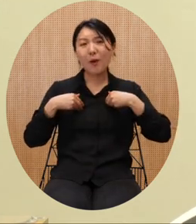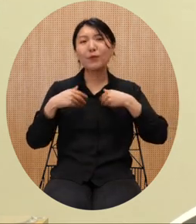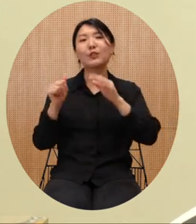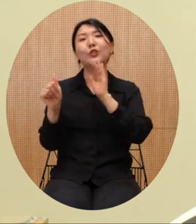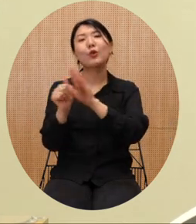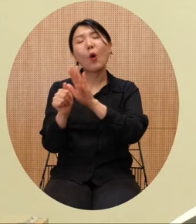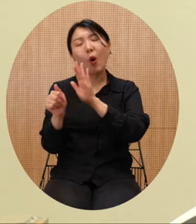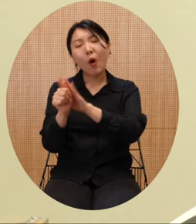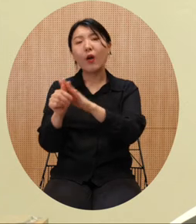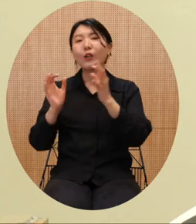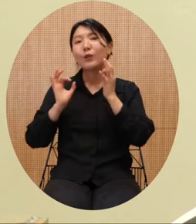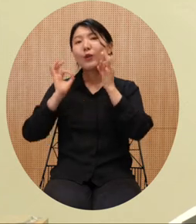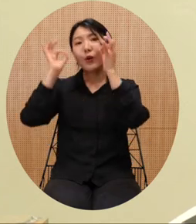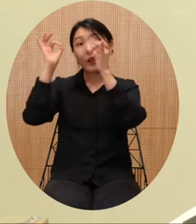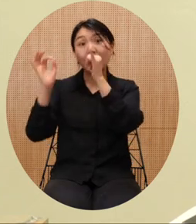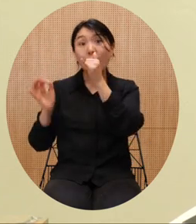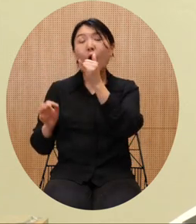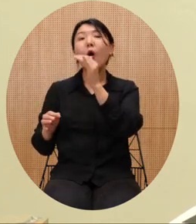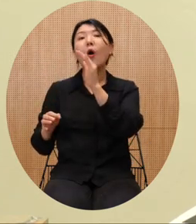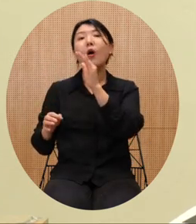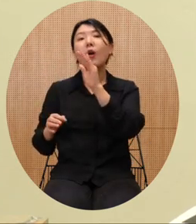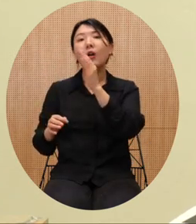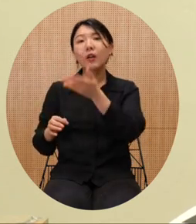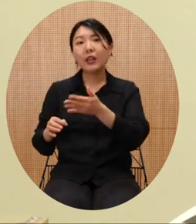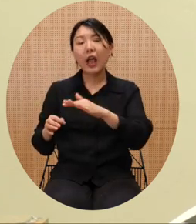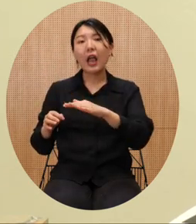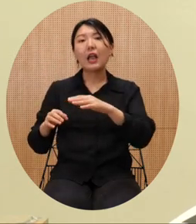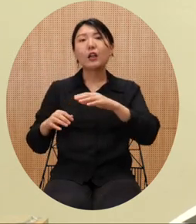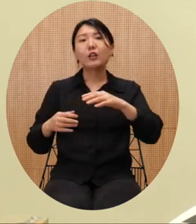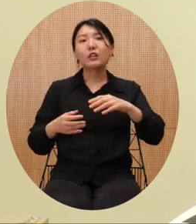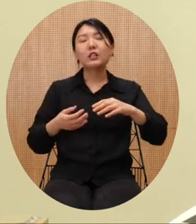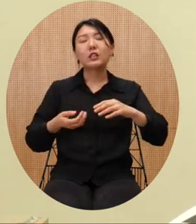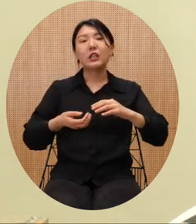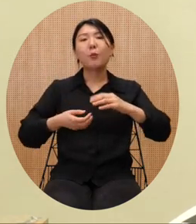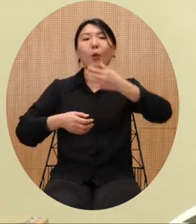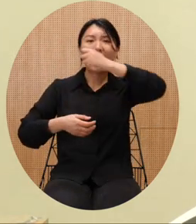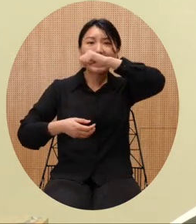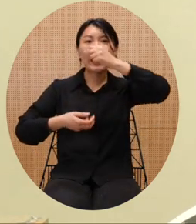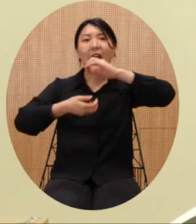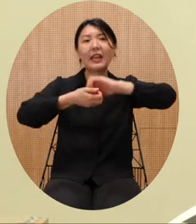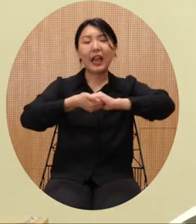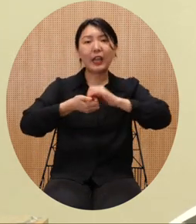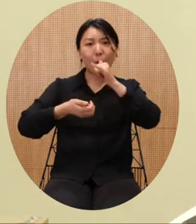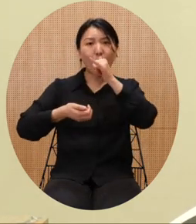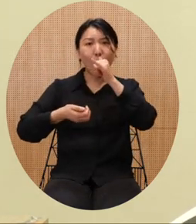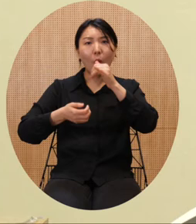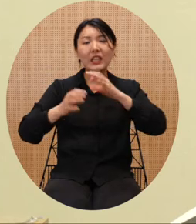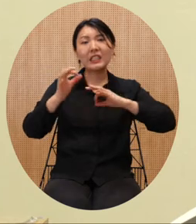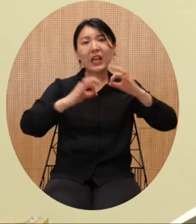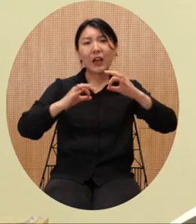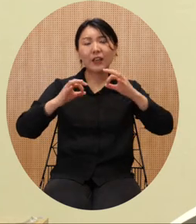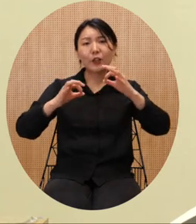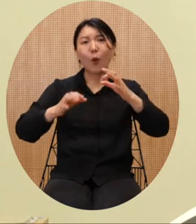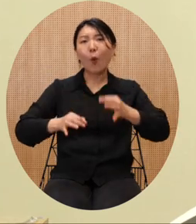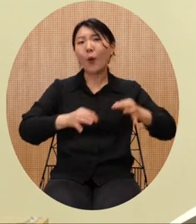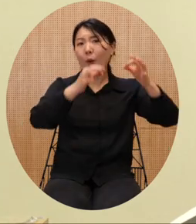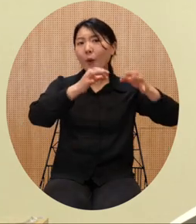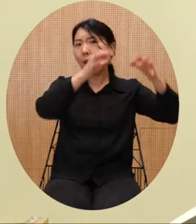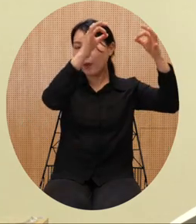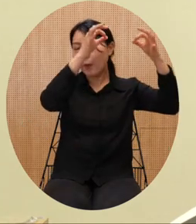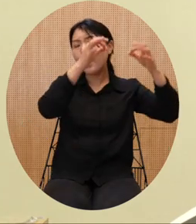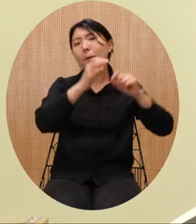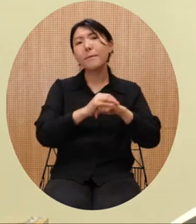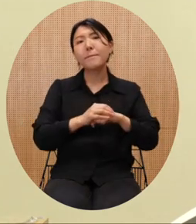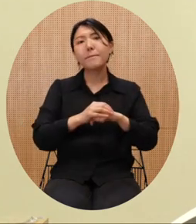충분히 하려고 노력을 한다고 하더라도 주어진 예산과 재정은 한계가 있는데 시장은 계속 급등하는 시장이라고